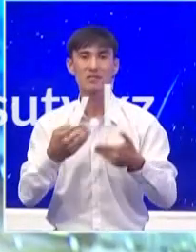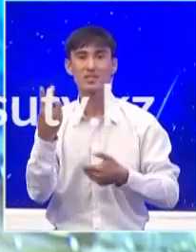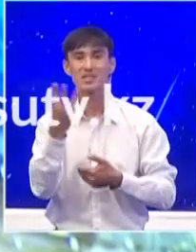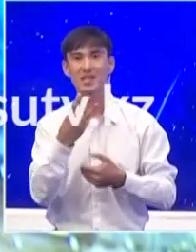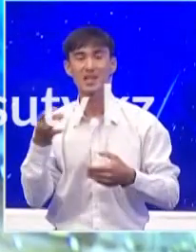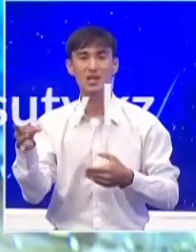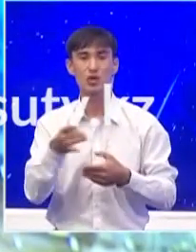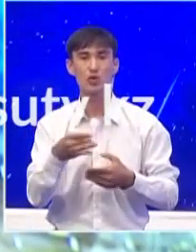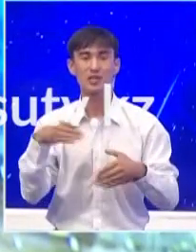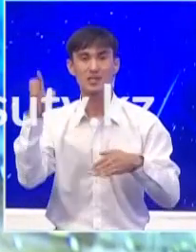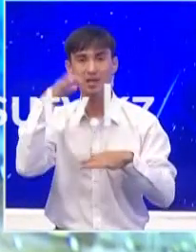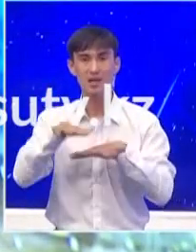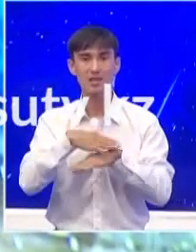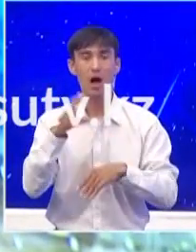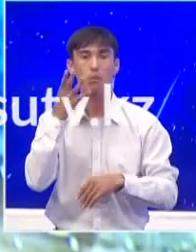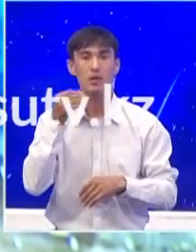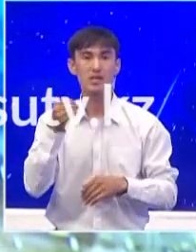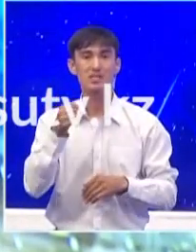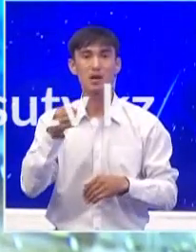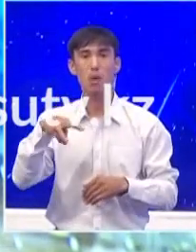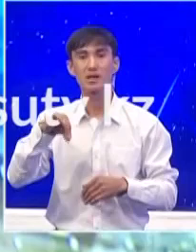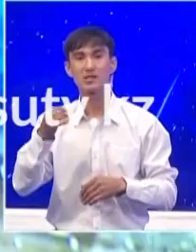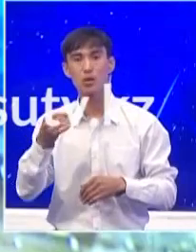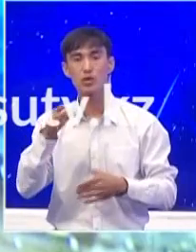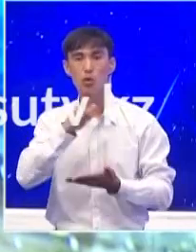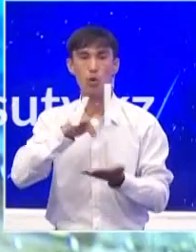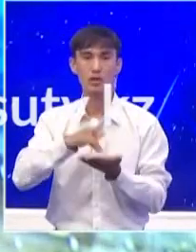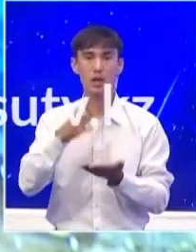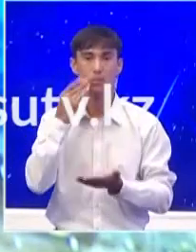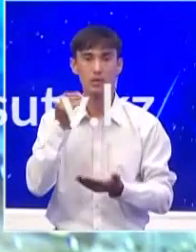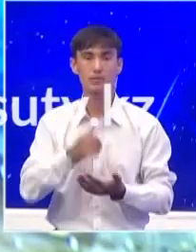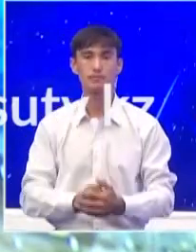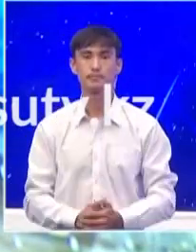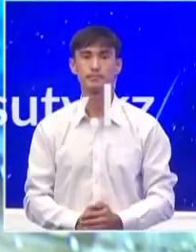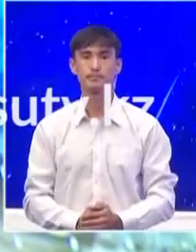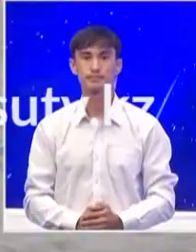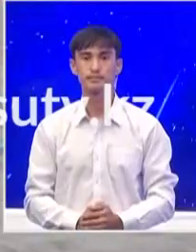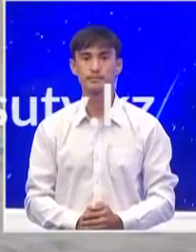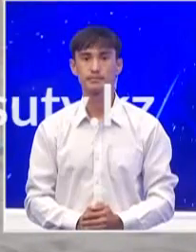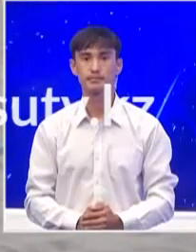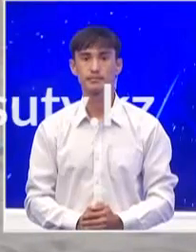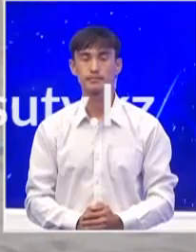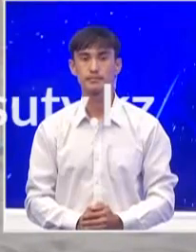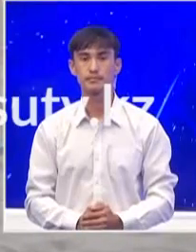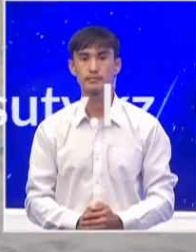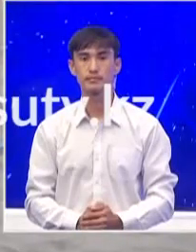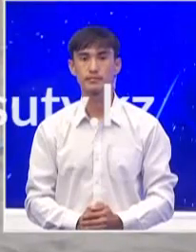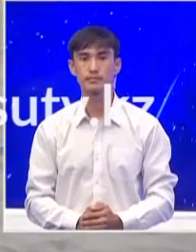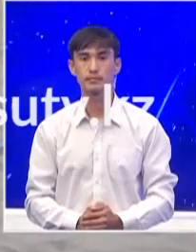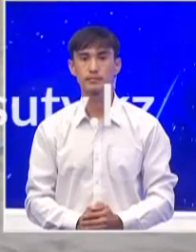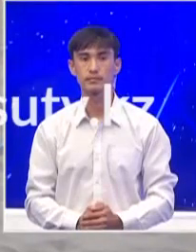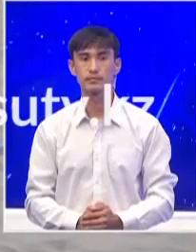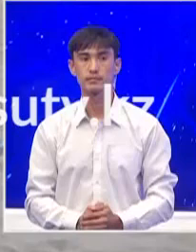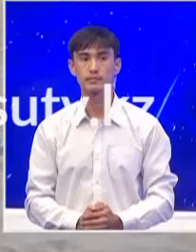алматинскую мангистауской области и город алматы ливия что украина продолжит турнир проходит по системе